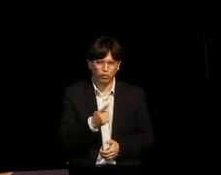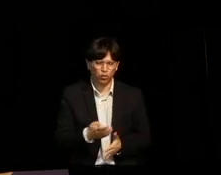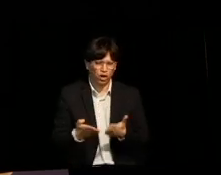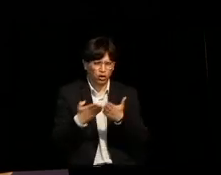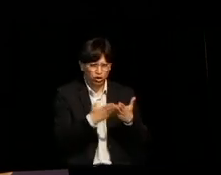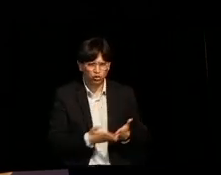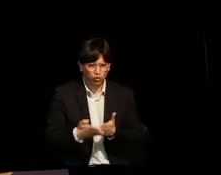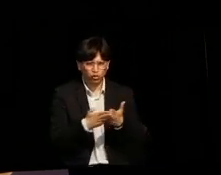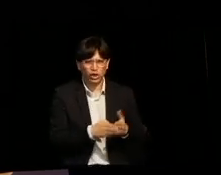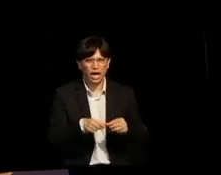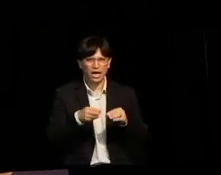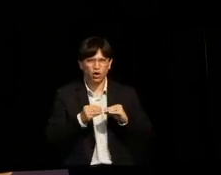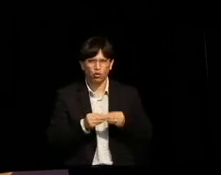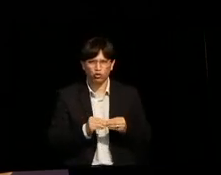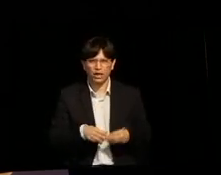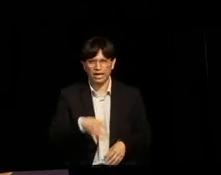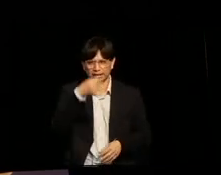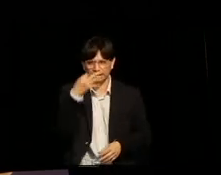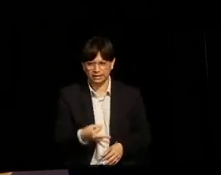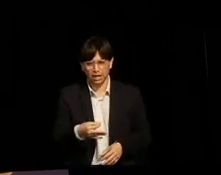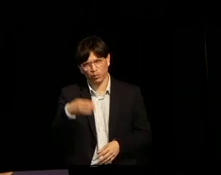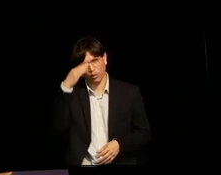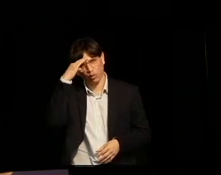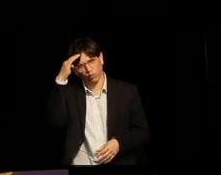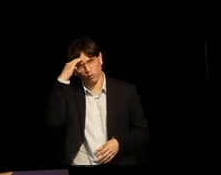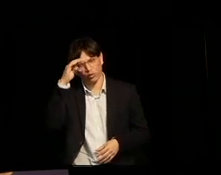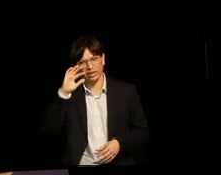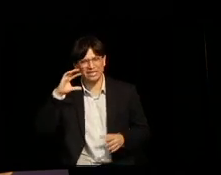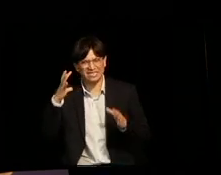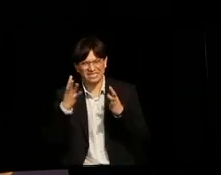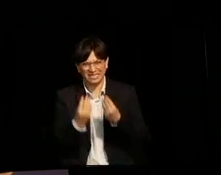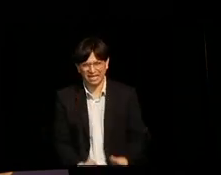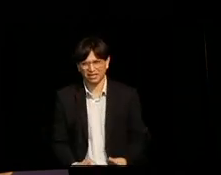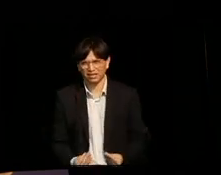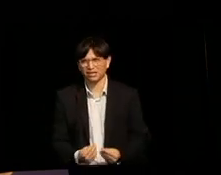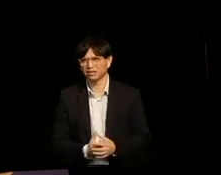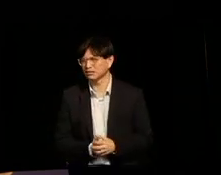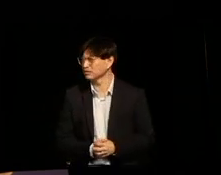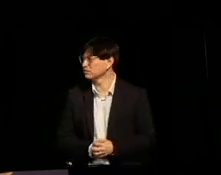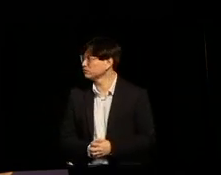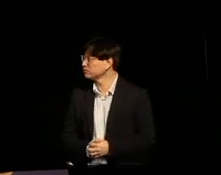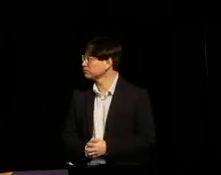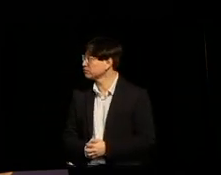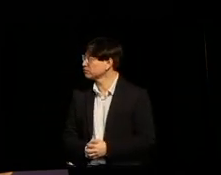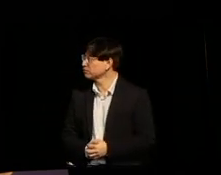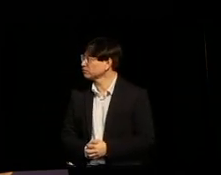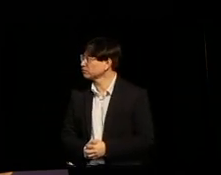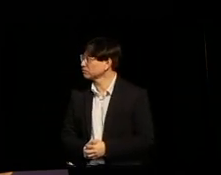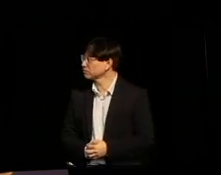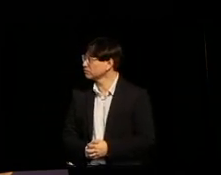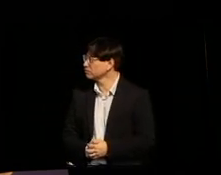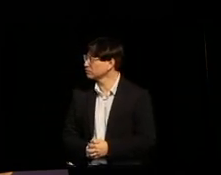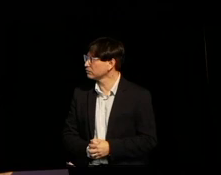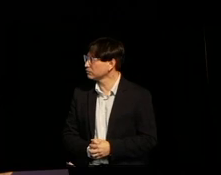questo questo strumento che è semplicemente un promemoria di alcune cose usare questo strumento come strumento di